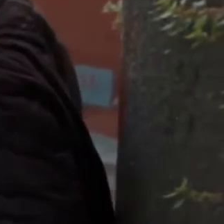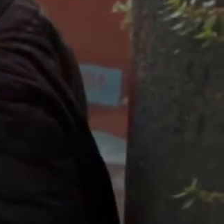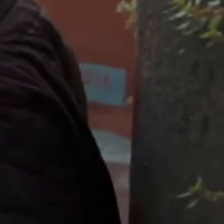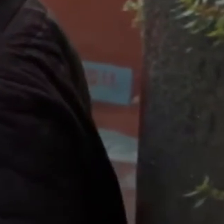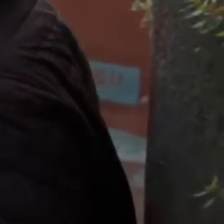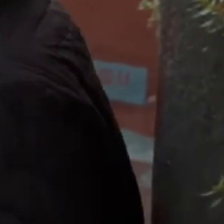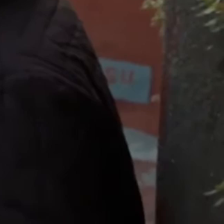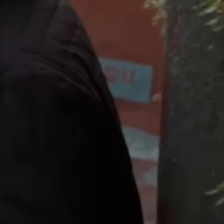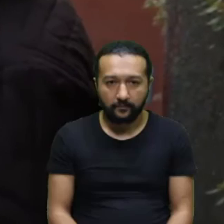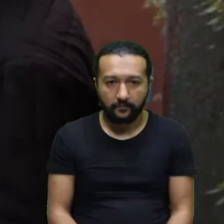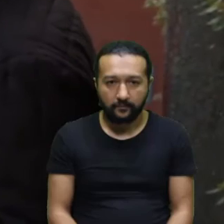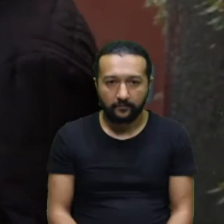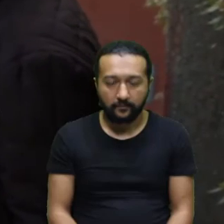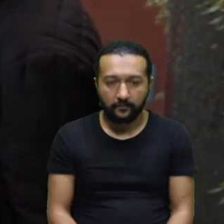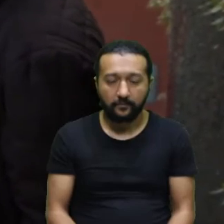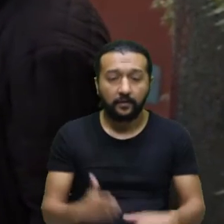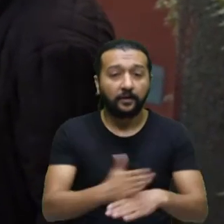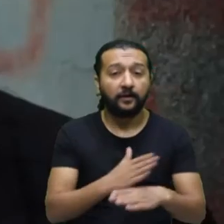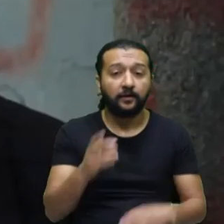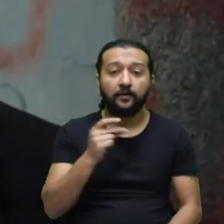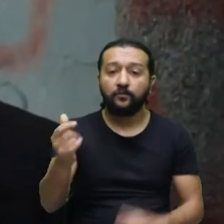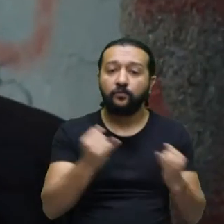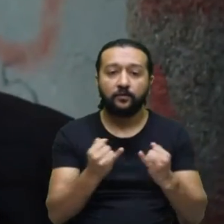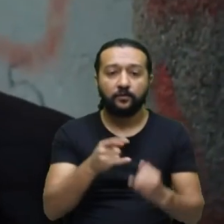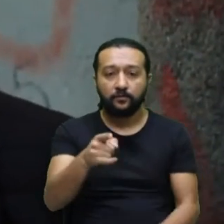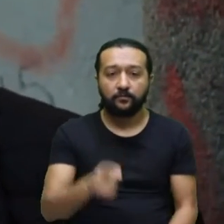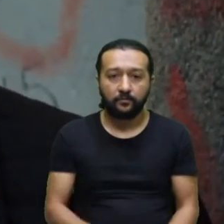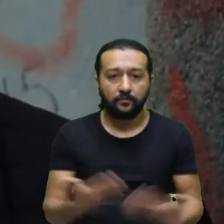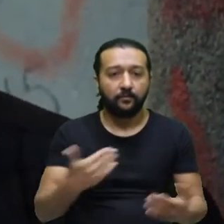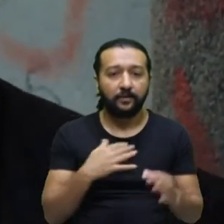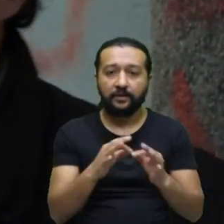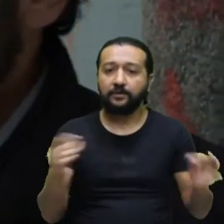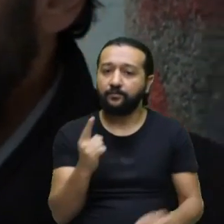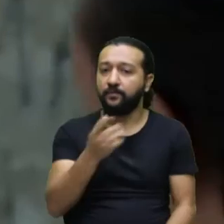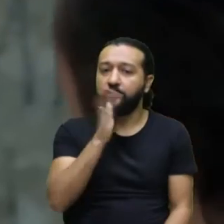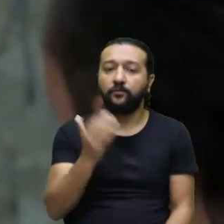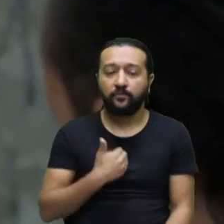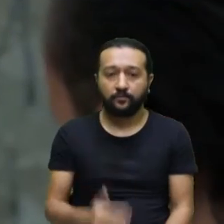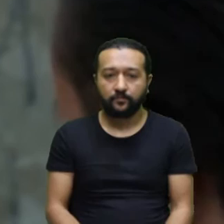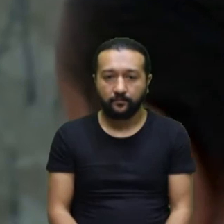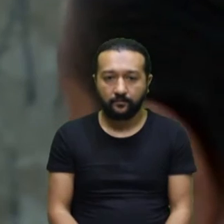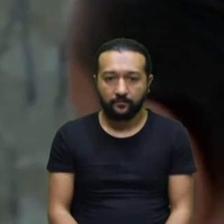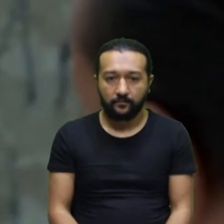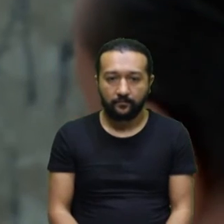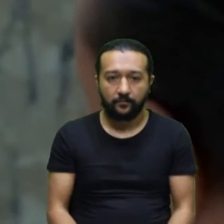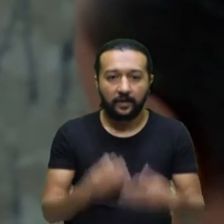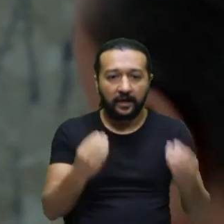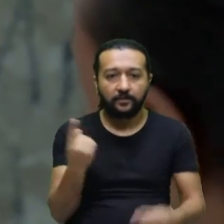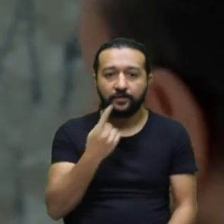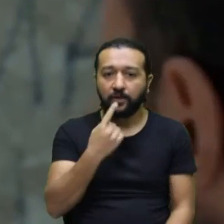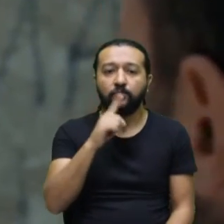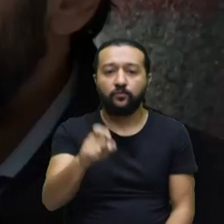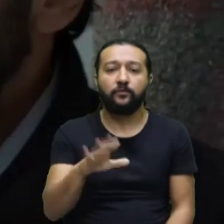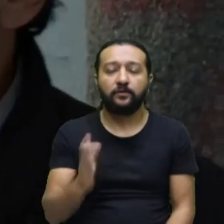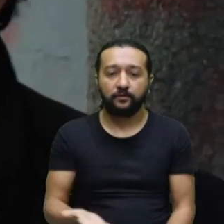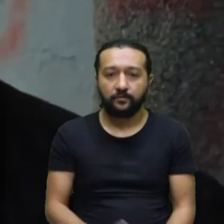Cahit'miş. Sakince karşısına geçti. Niye kaçıyorsun kardeşim? Ben hiçbir şey bilmiyorum. İyi de daha bir